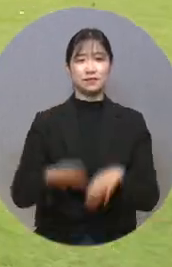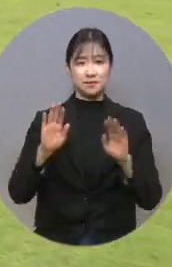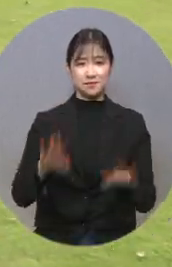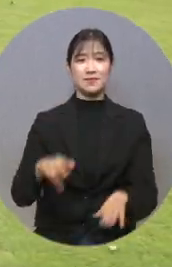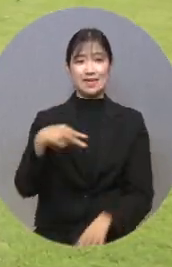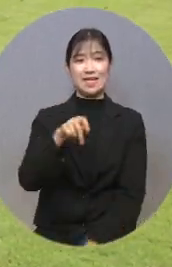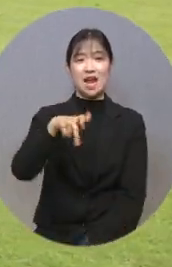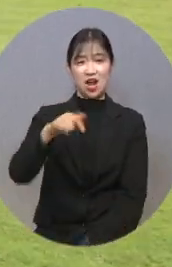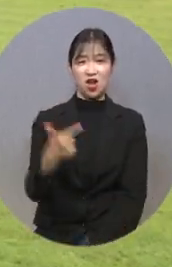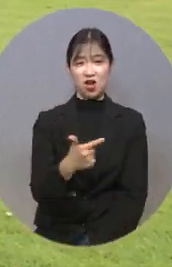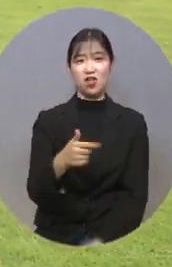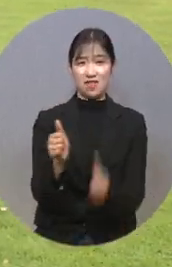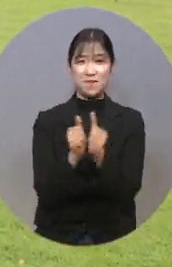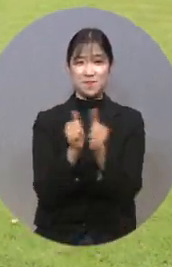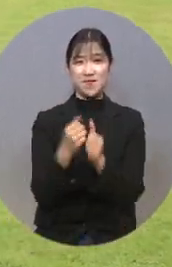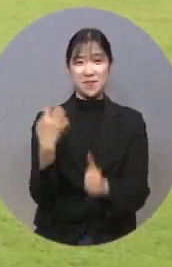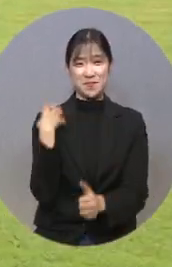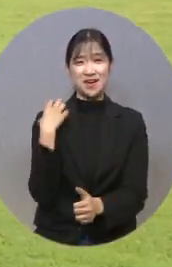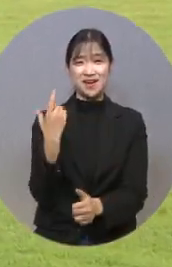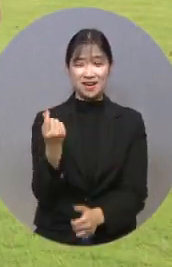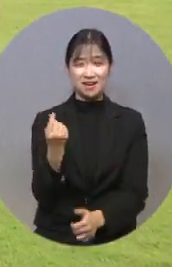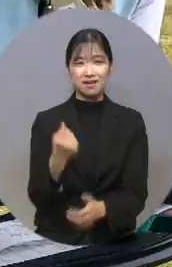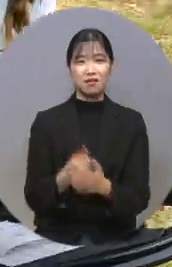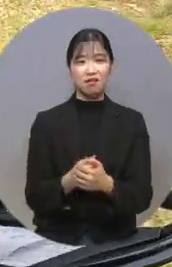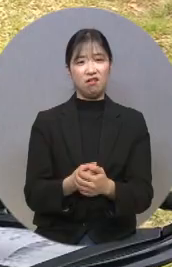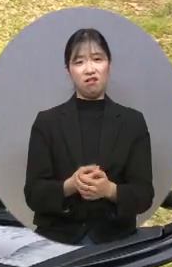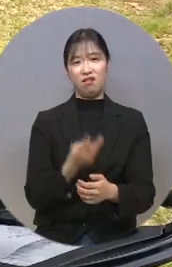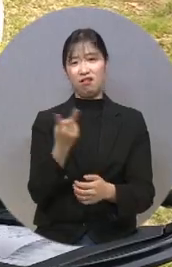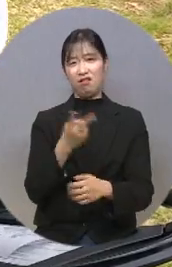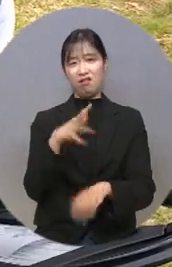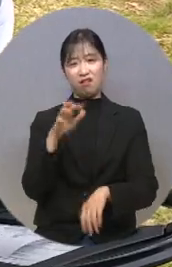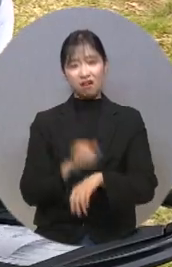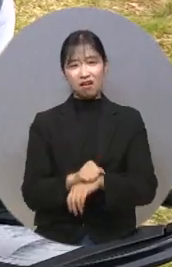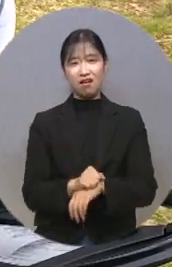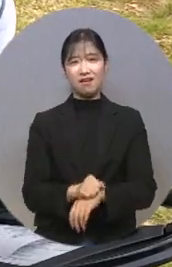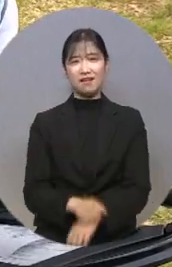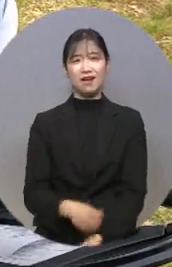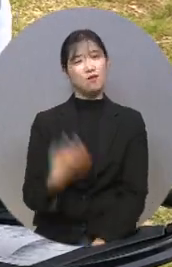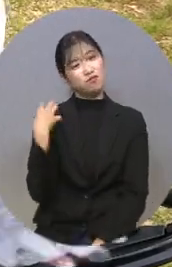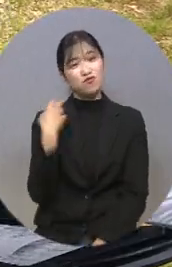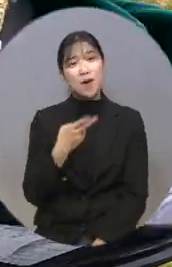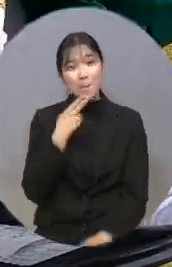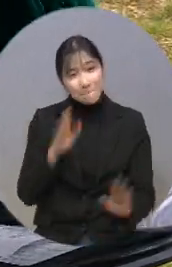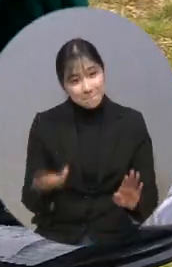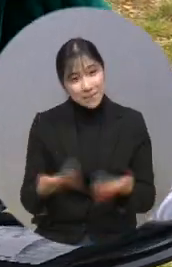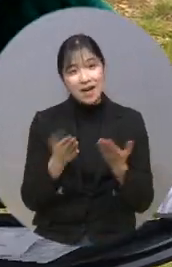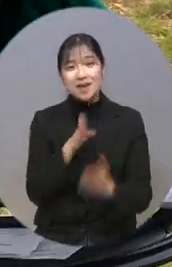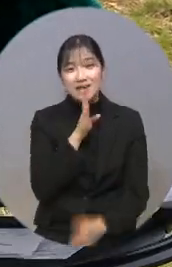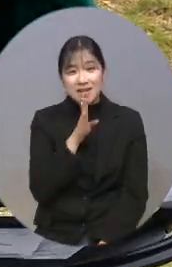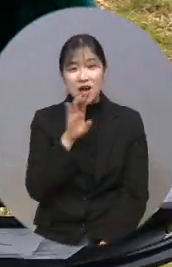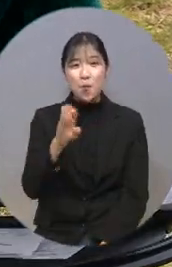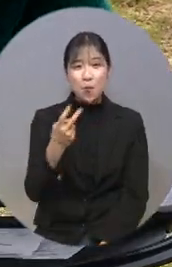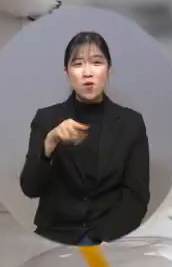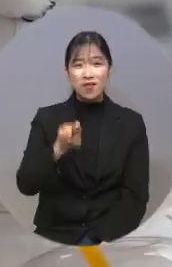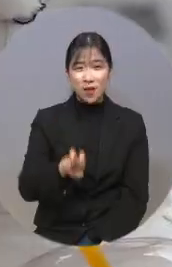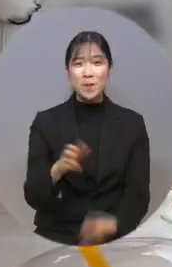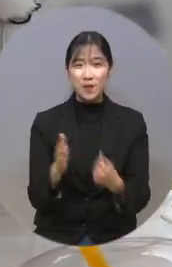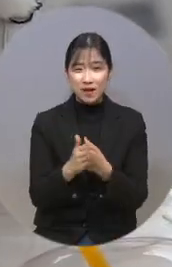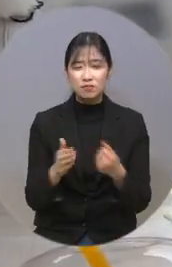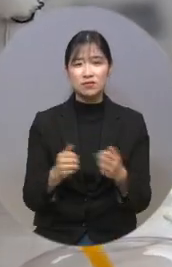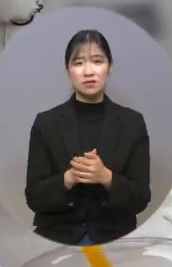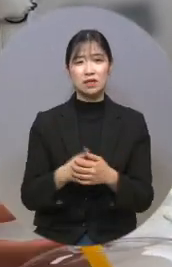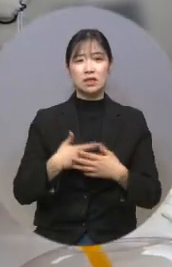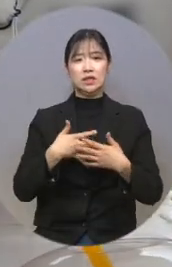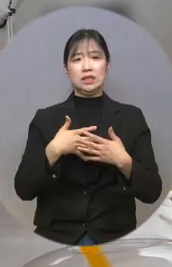치는 거잖아. 그렇죠. 어, 가자! 네. 아니, 이렇게 잘 치면서. 아. 얼마나 부담이 없어, 좋지? 뻗썸하니까. 네, 너무 좋아요. 네. 그